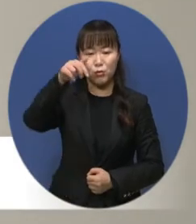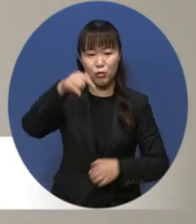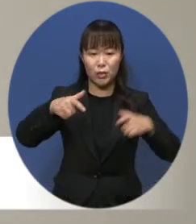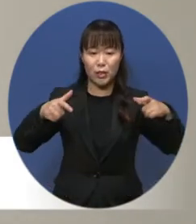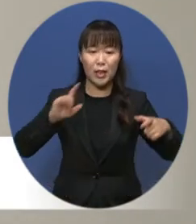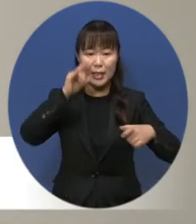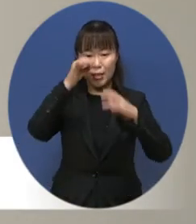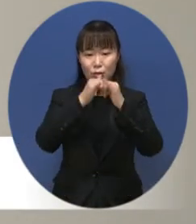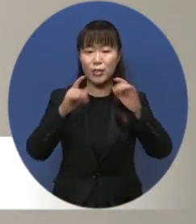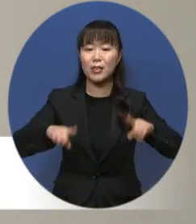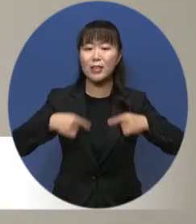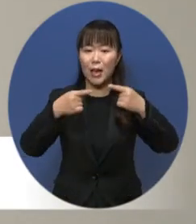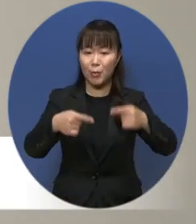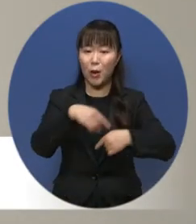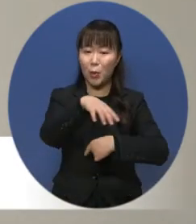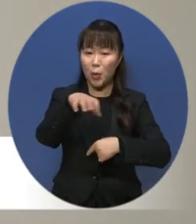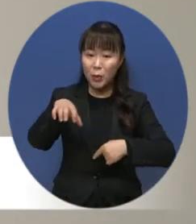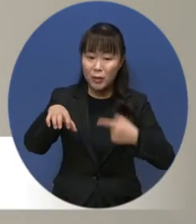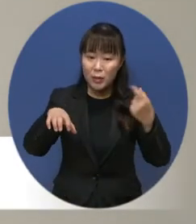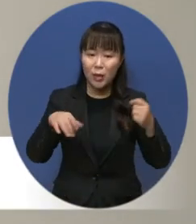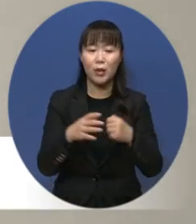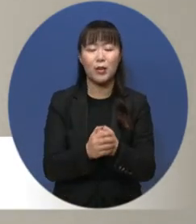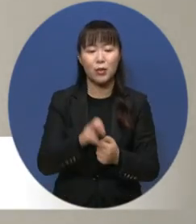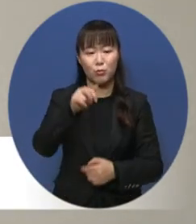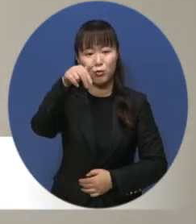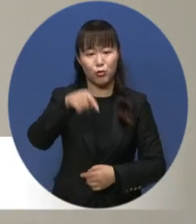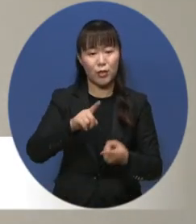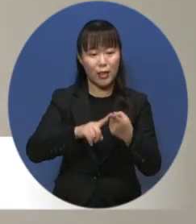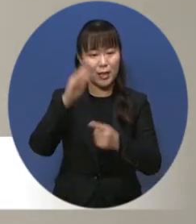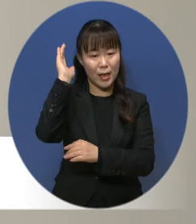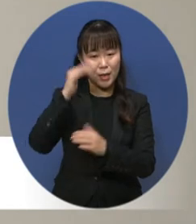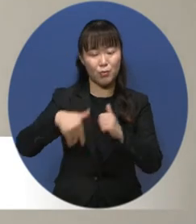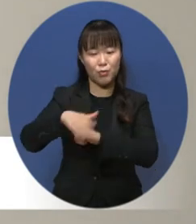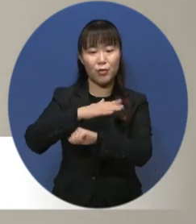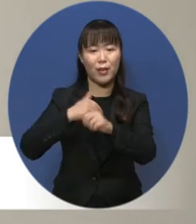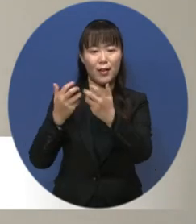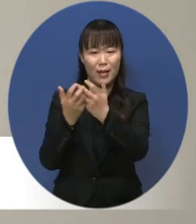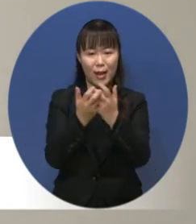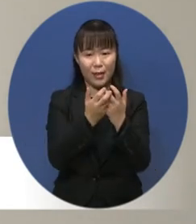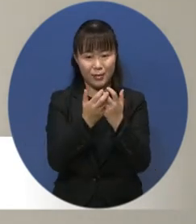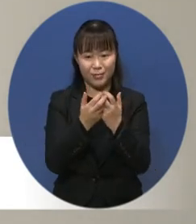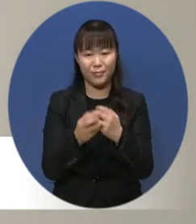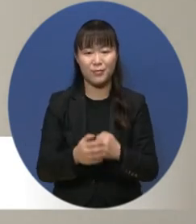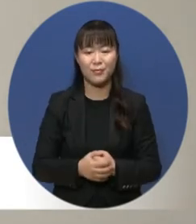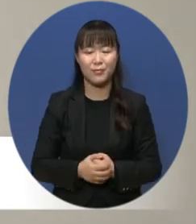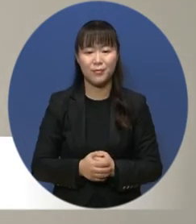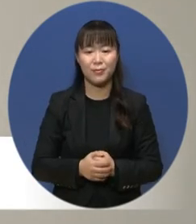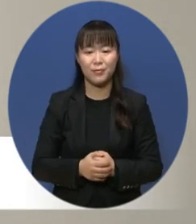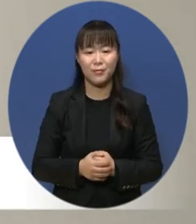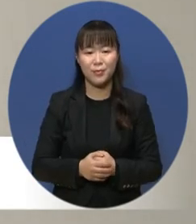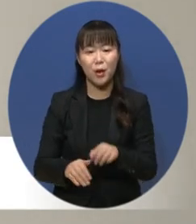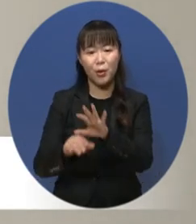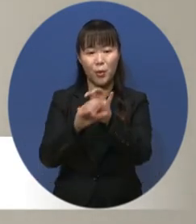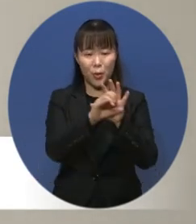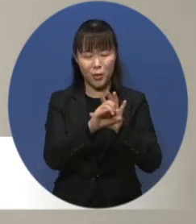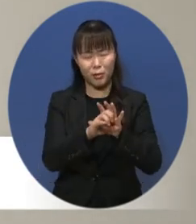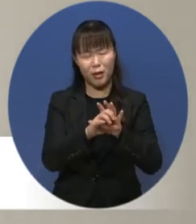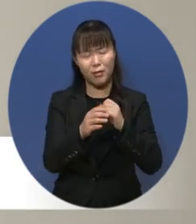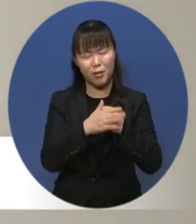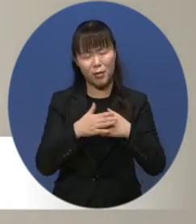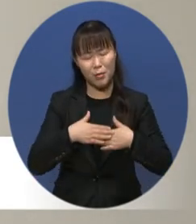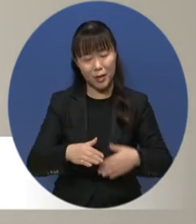예술가들이 참여한 전시 공간으로 무주의 이야기와 풍경이 가득 담겨 있습니다. 코로나19에